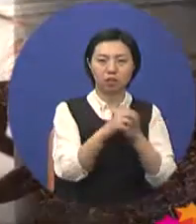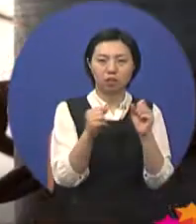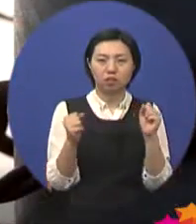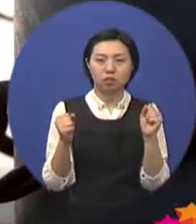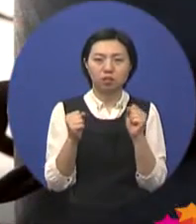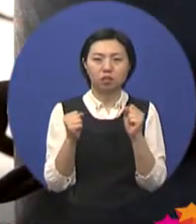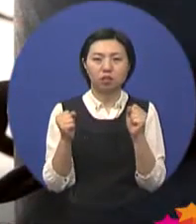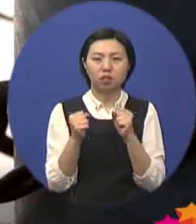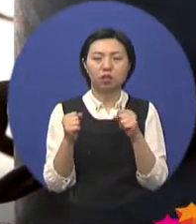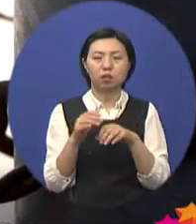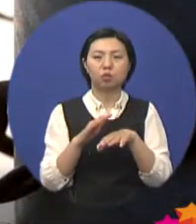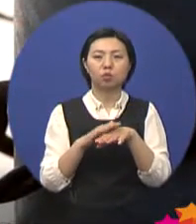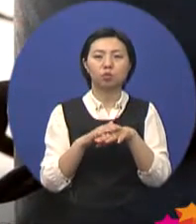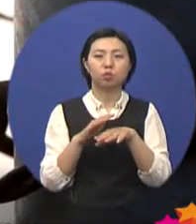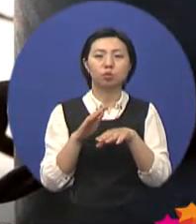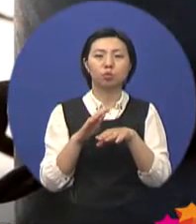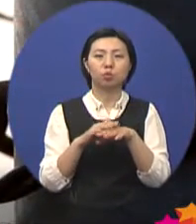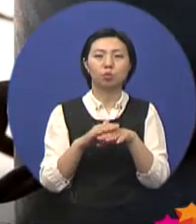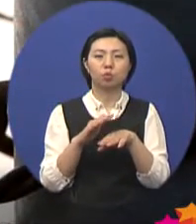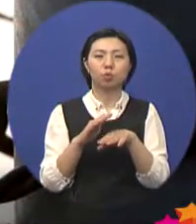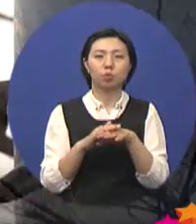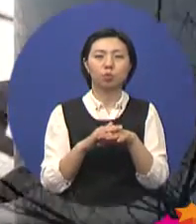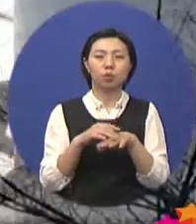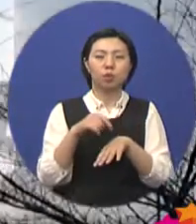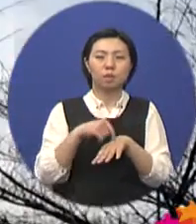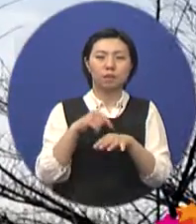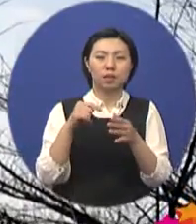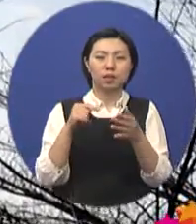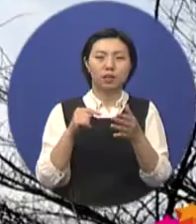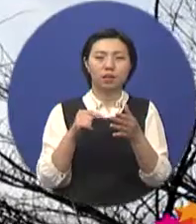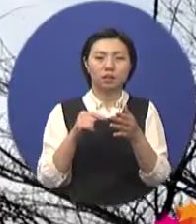차가운 손 가슴